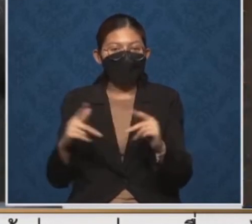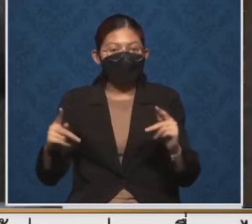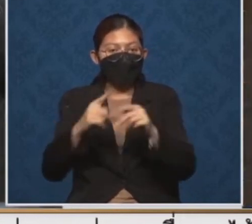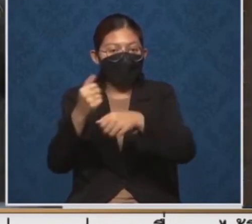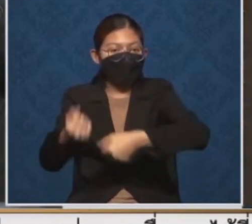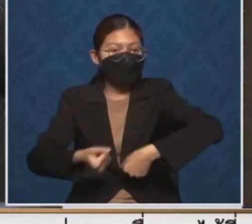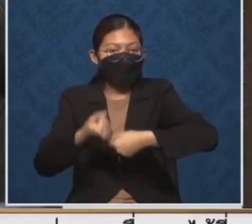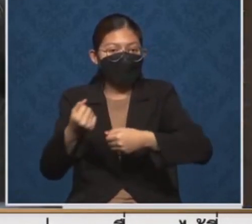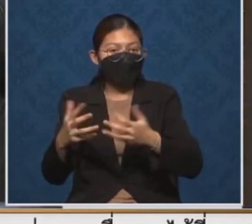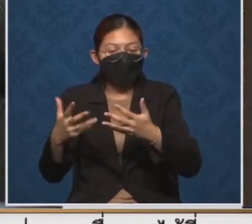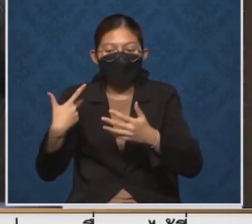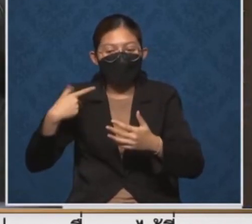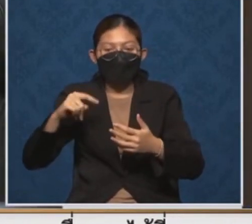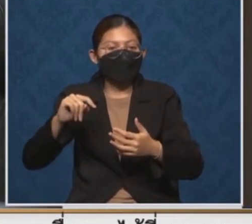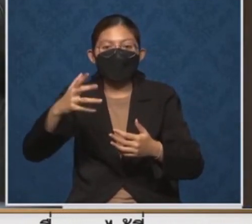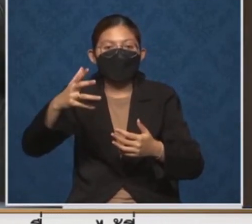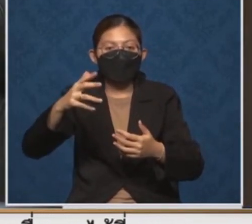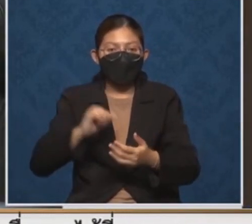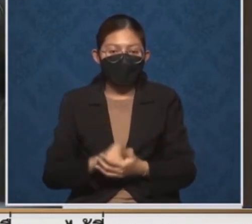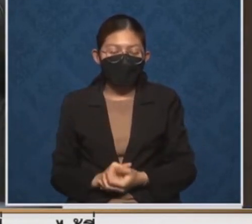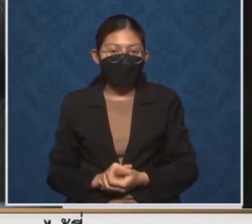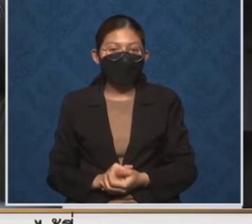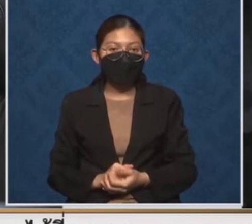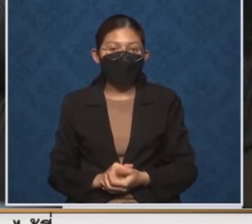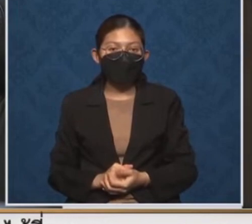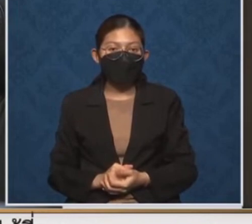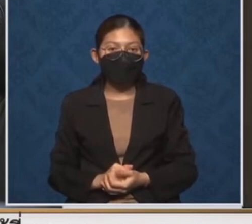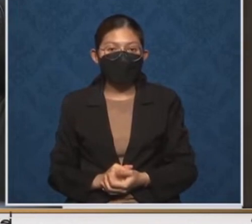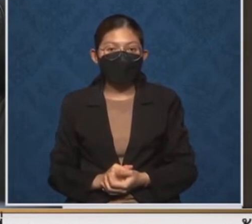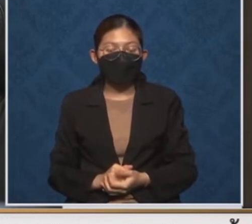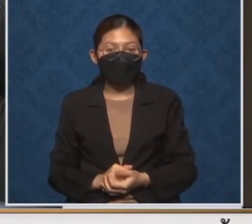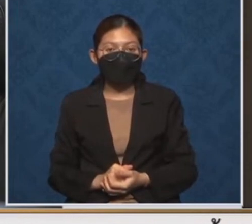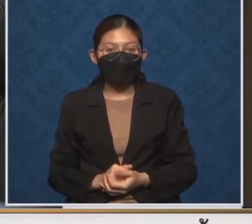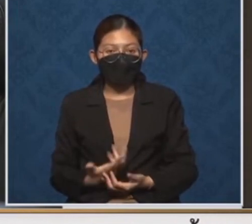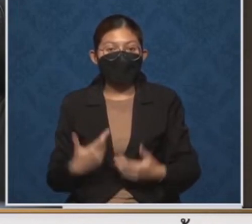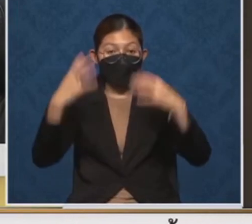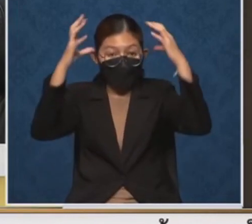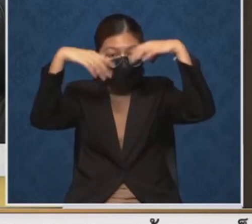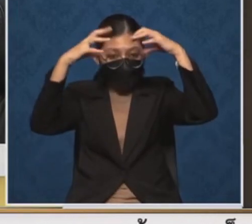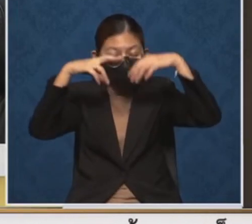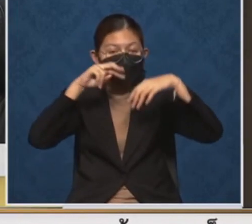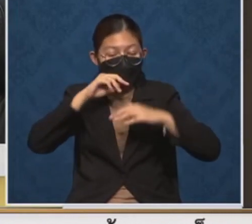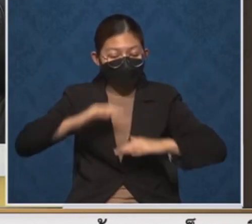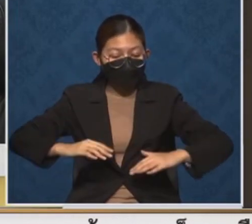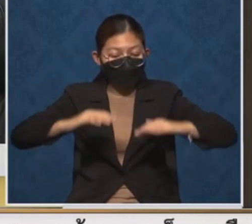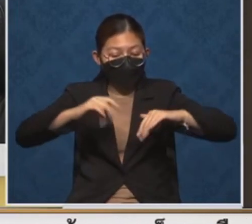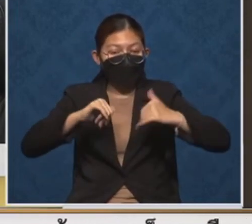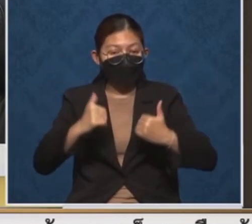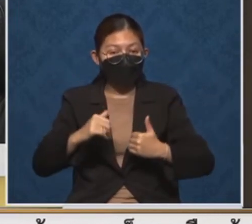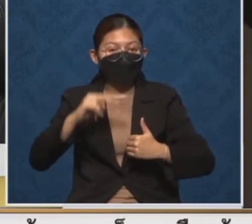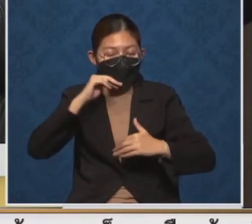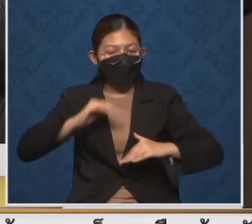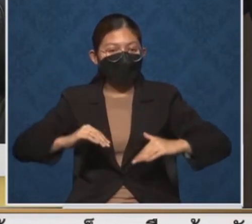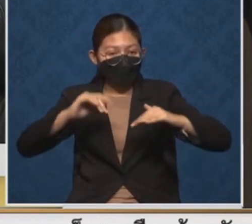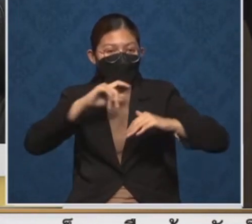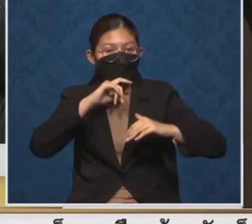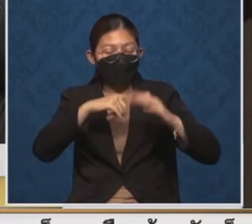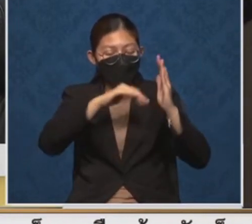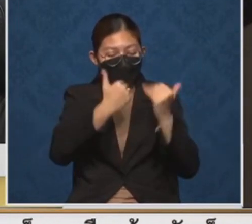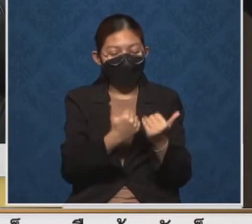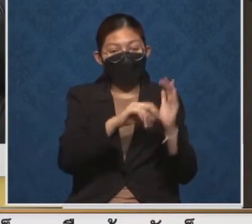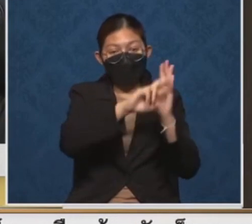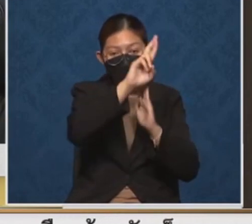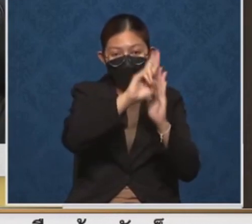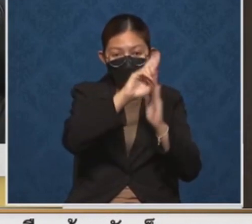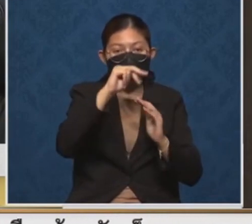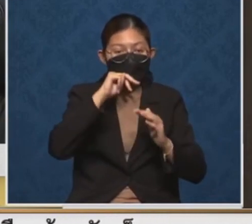ท่านประธานที่เคารพครับอ่ะมีฝนตกน้ำท่วมก็ยังท่วมอยู่ครับวันนี้เชียงรายผมก็ยังน้ำท่วม